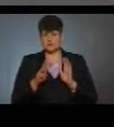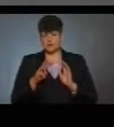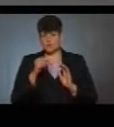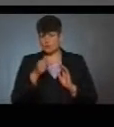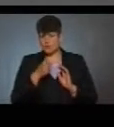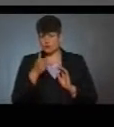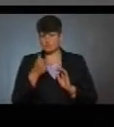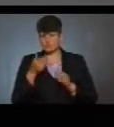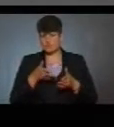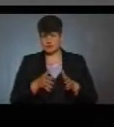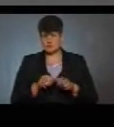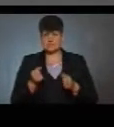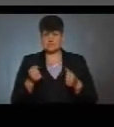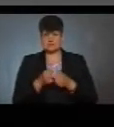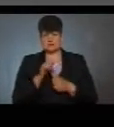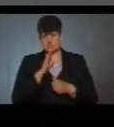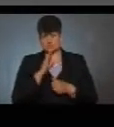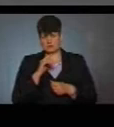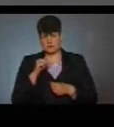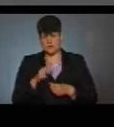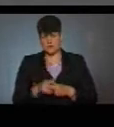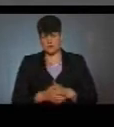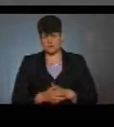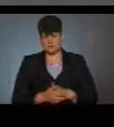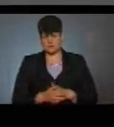збив жінку на пішохідному переході.